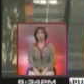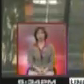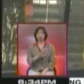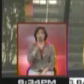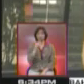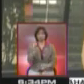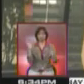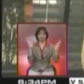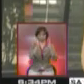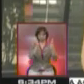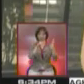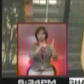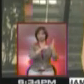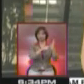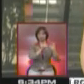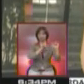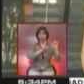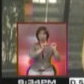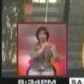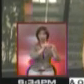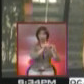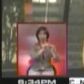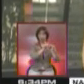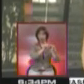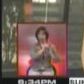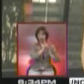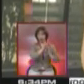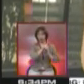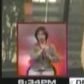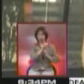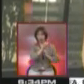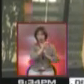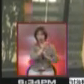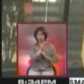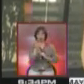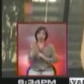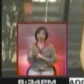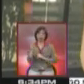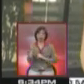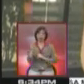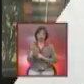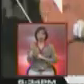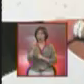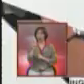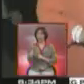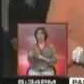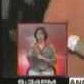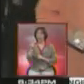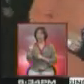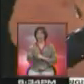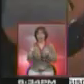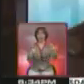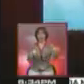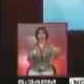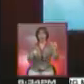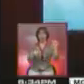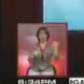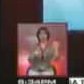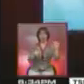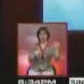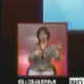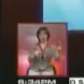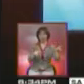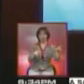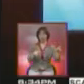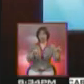Nag-face-to-face naman sina Annabel Rama at Amalia Fuentes sa birthday party ni dating Pangulong Estrada kagabi. Kwento ni Annabel sa Twitter,